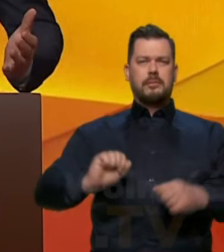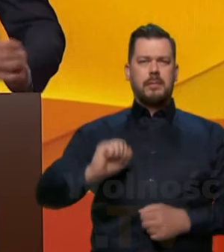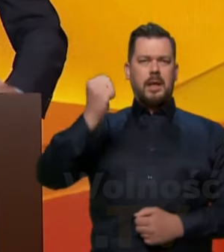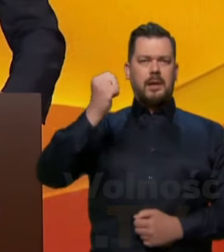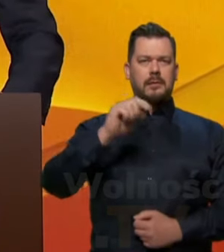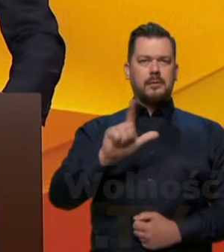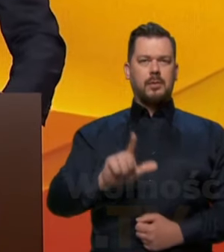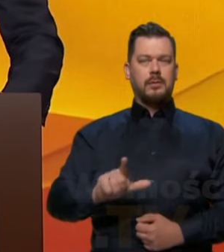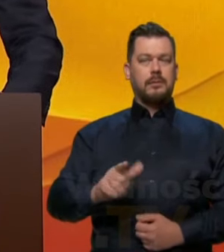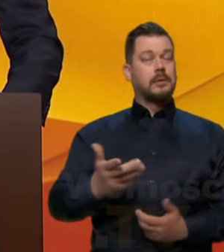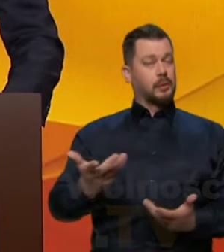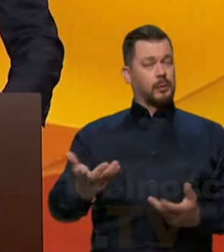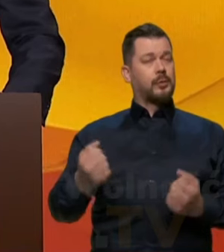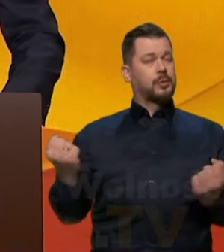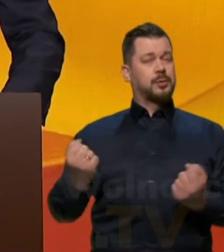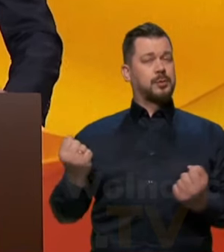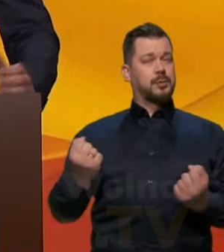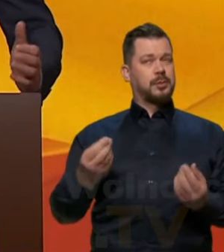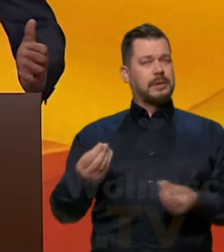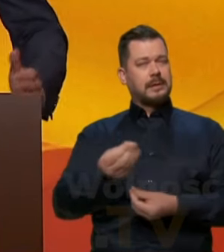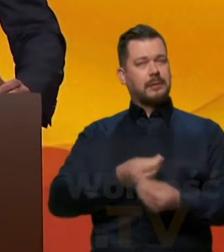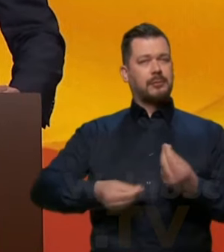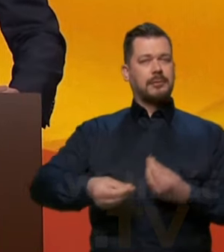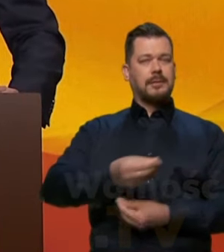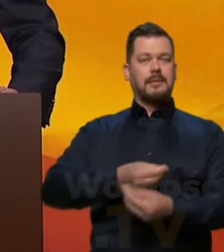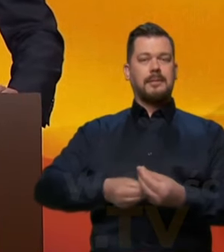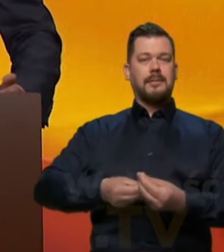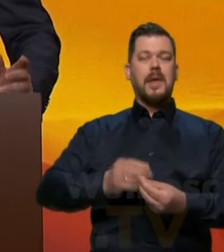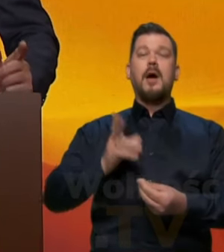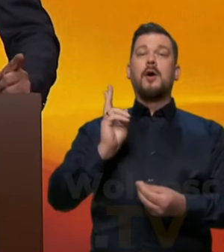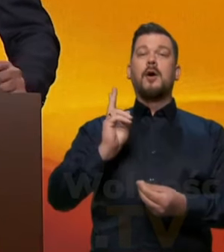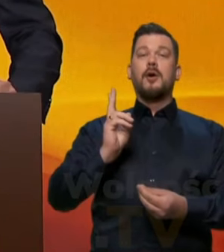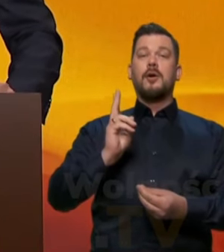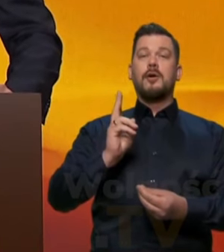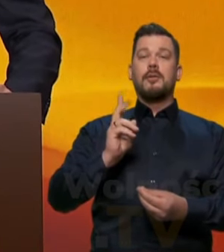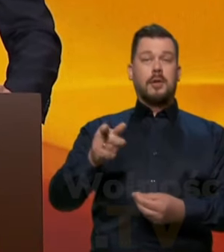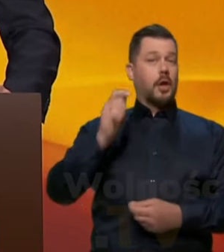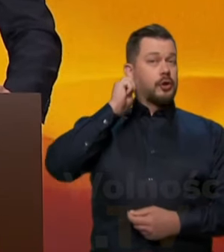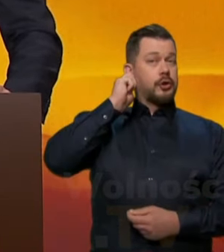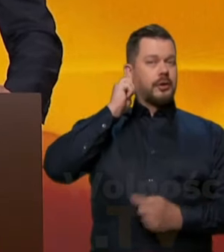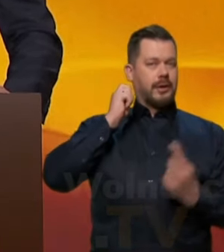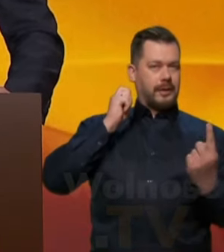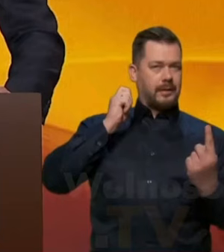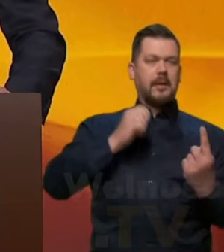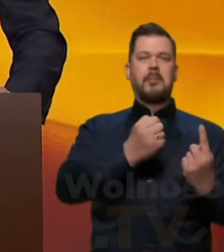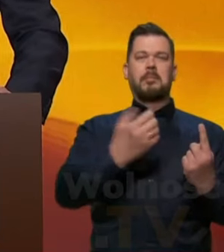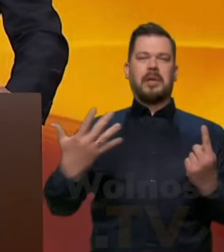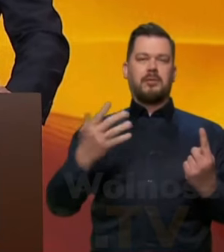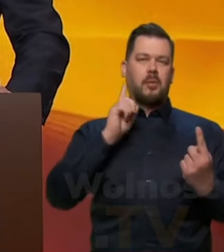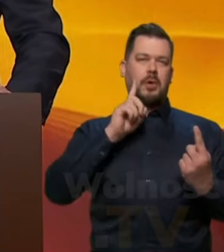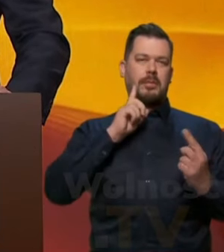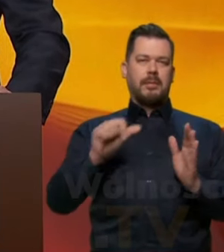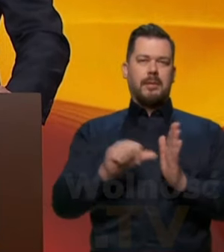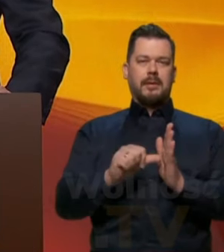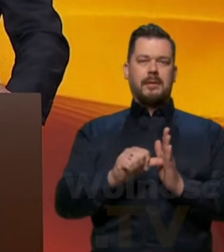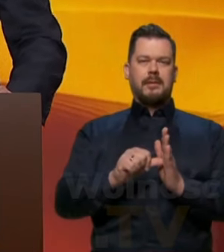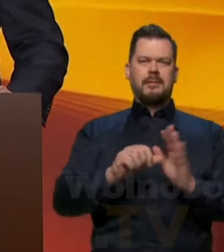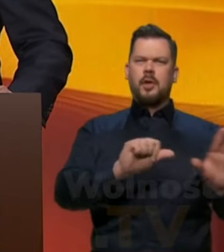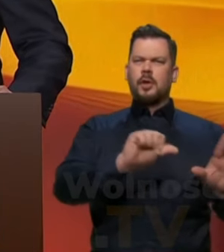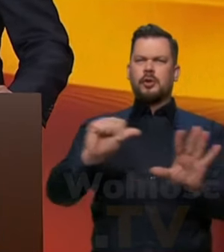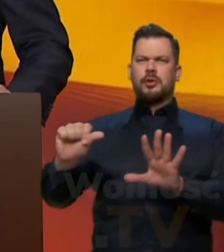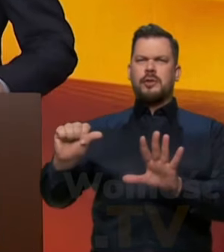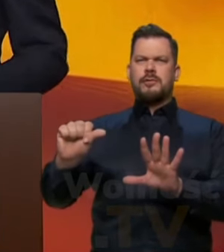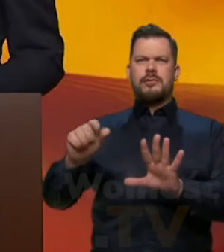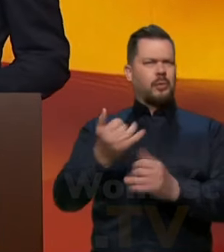Jest więc czym zarządzać. A ten bój stoczy jedna kandydatka i pięciu kandydatów. To sześć różnych